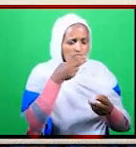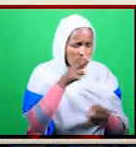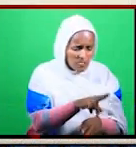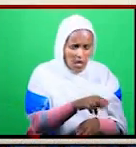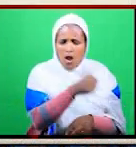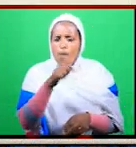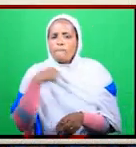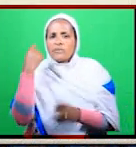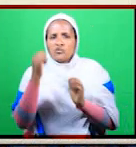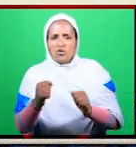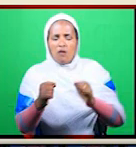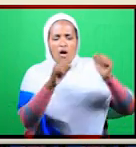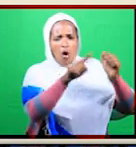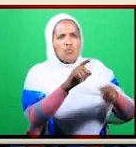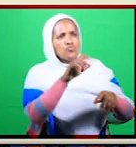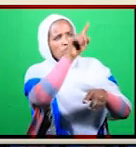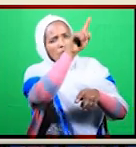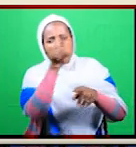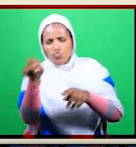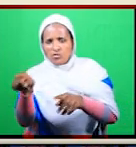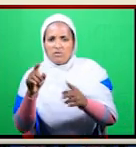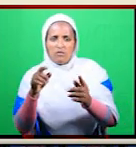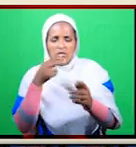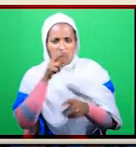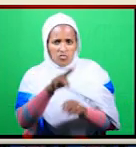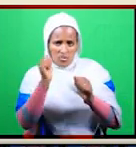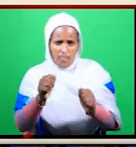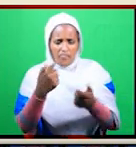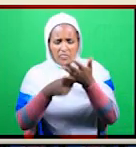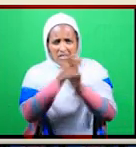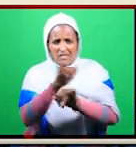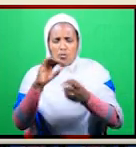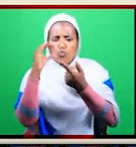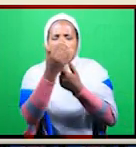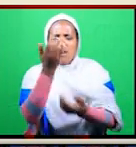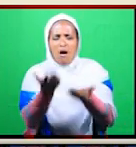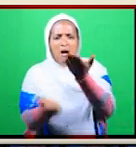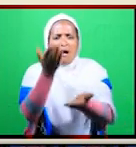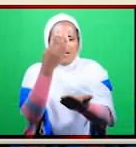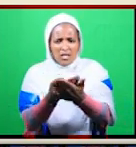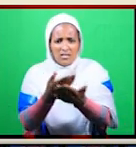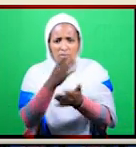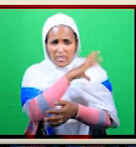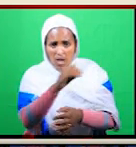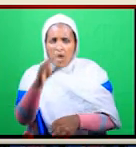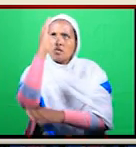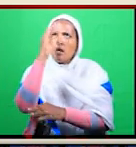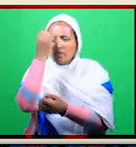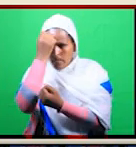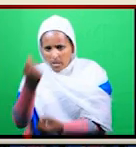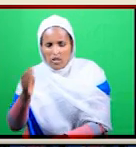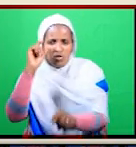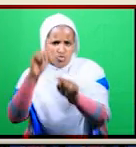ለአንዱ ልታዘዝ ለሌላው እምቢ ሊል ይችላል። አንዱ ደጋ ሌላው ቆላ ሊያዘው ይችላል። እንደዚሁ ማለት በማነጻጸሪያ ለገንዘብና ለእግዚአብሔር